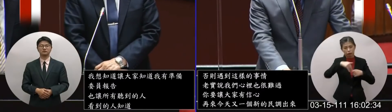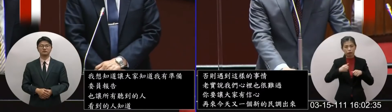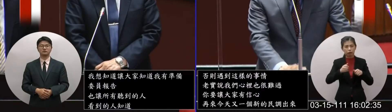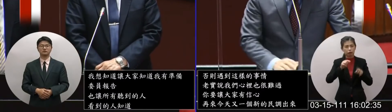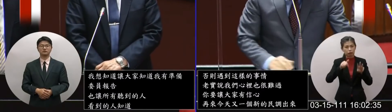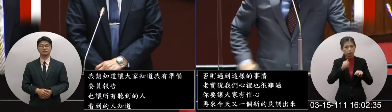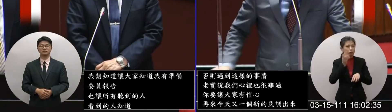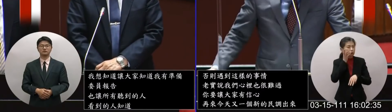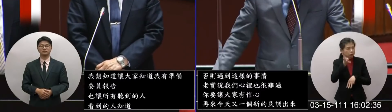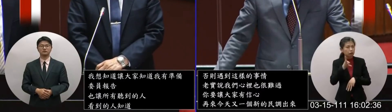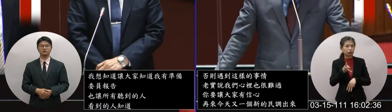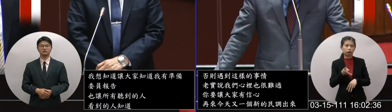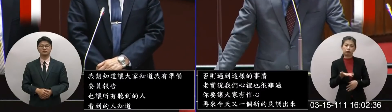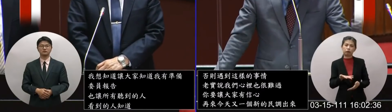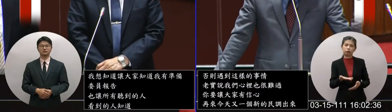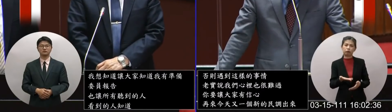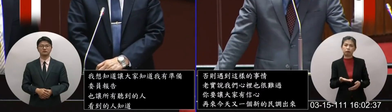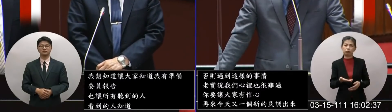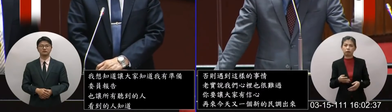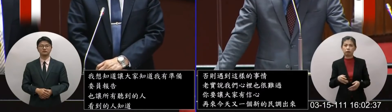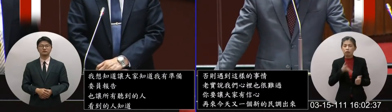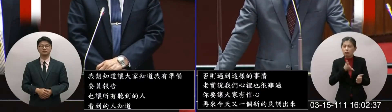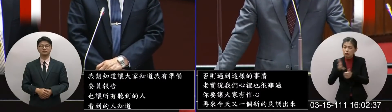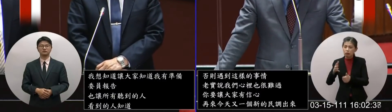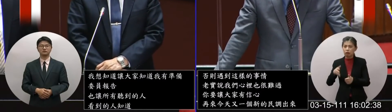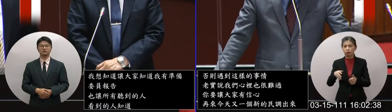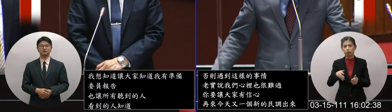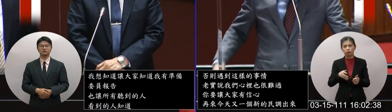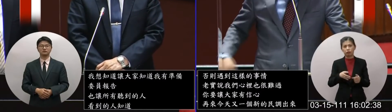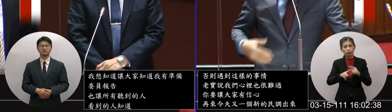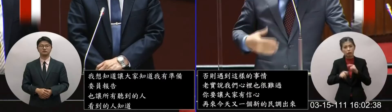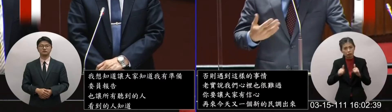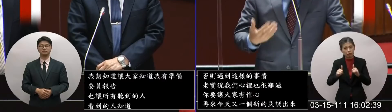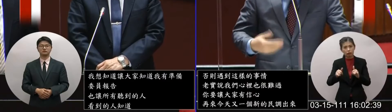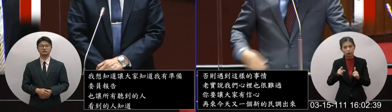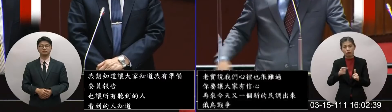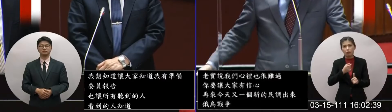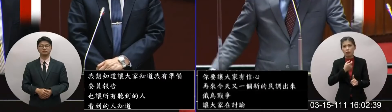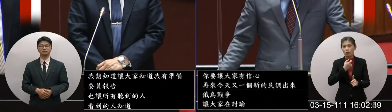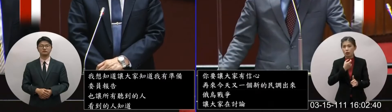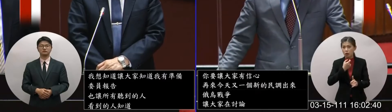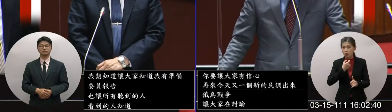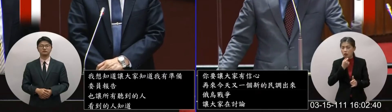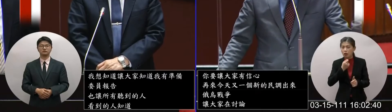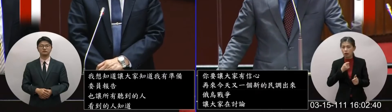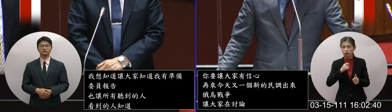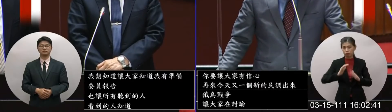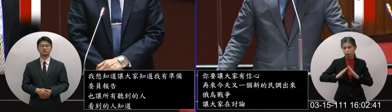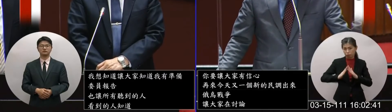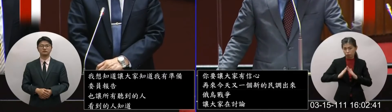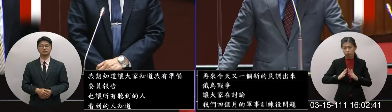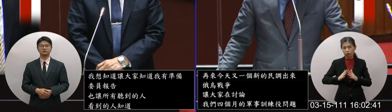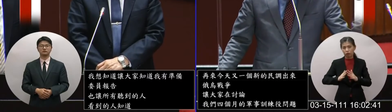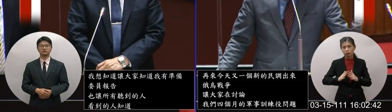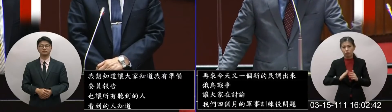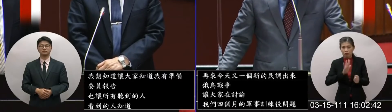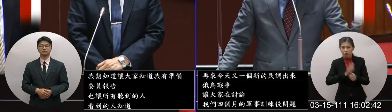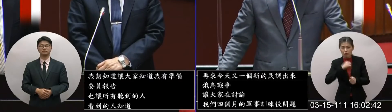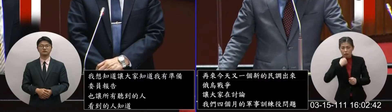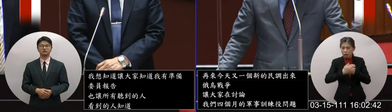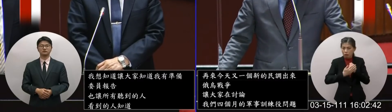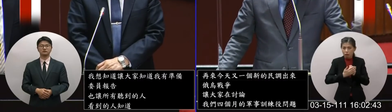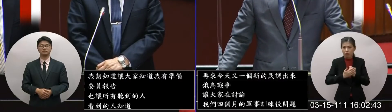民调，他说：“你是否愿意为保卫台湾而战？”高达70%，我相信台湾人民绝对能